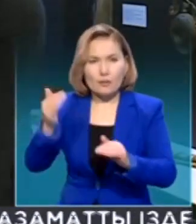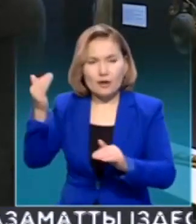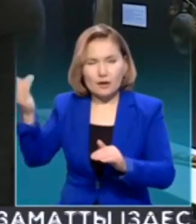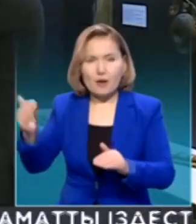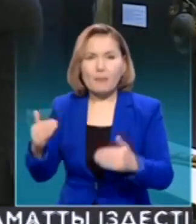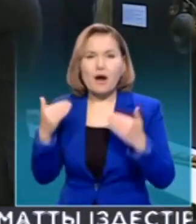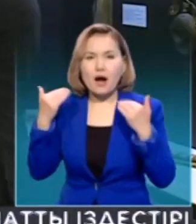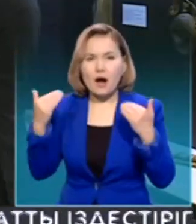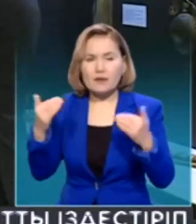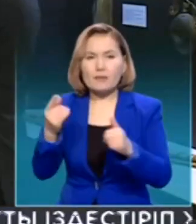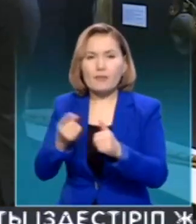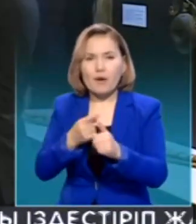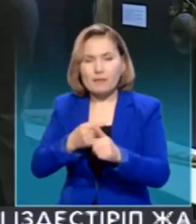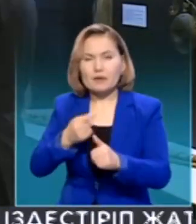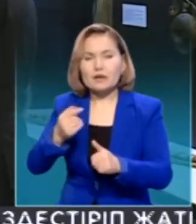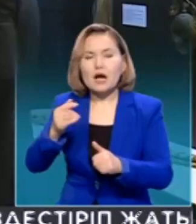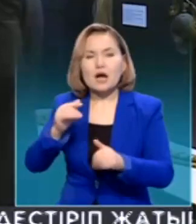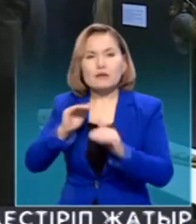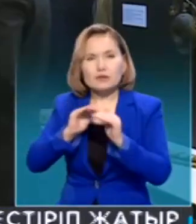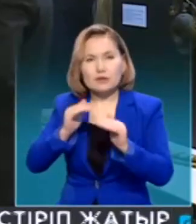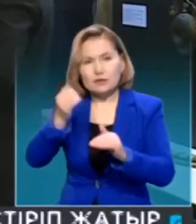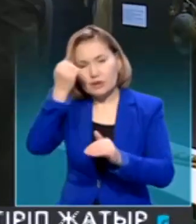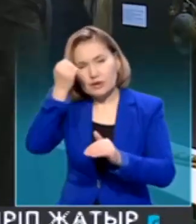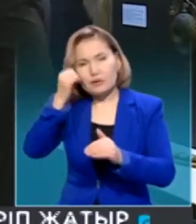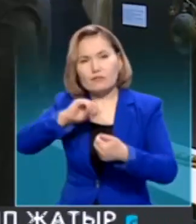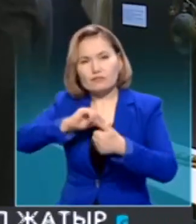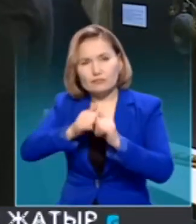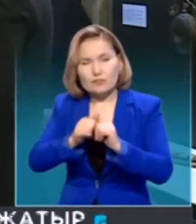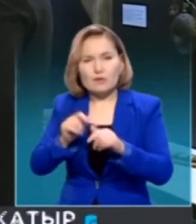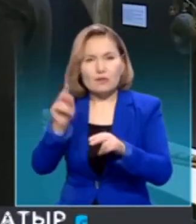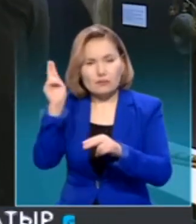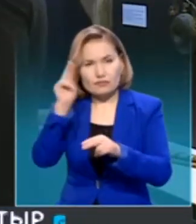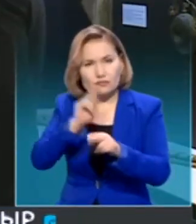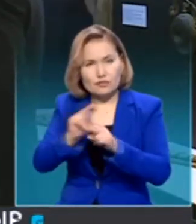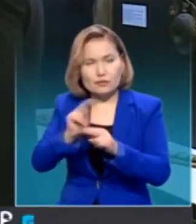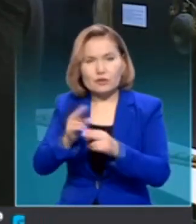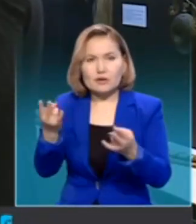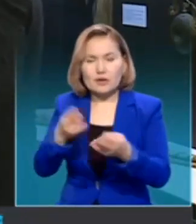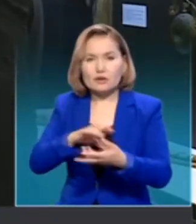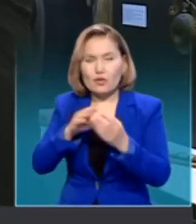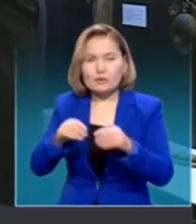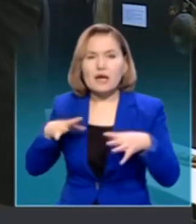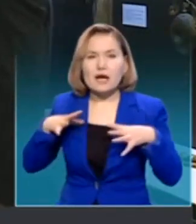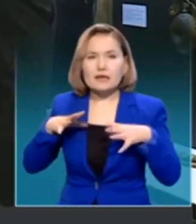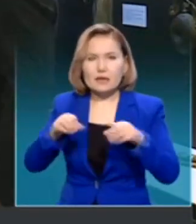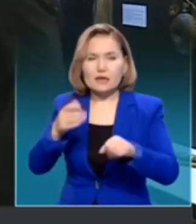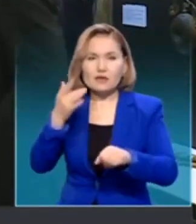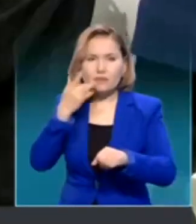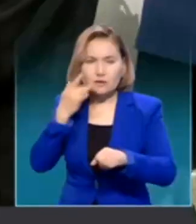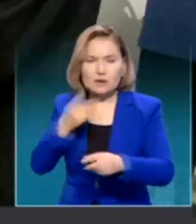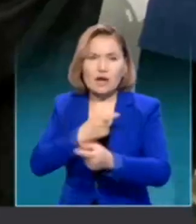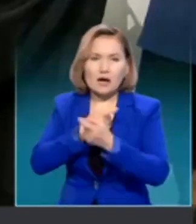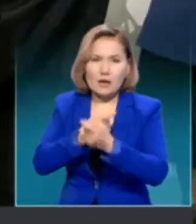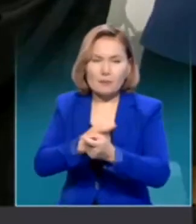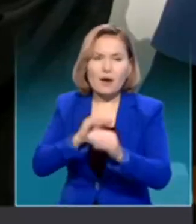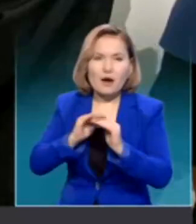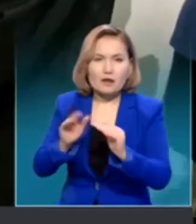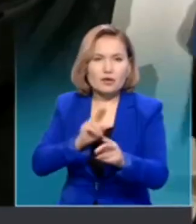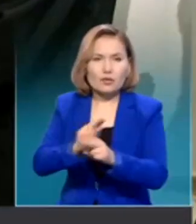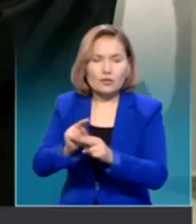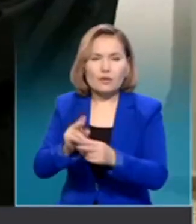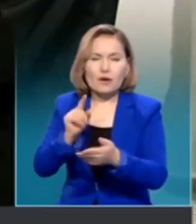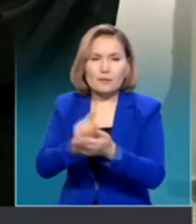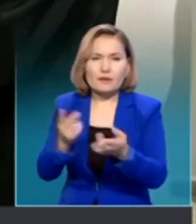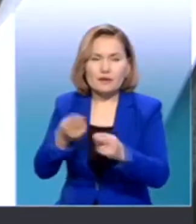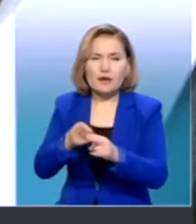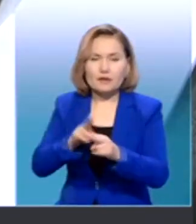аты ұмытылмаса екен. Яғни ер ел үшін өледі дейді, сондықтан да ел үшін жасаған ерлігі үшін біз құрметтеуіміз керек. Бүгін ашылған көрме